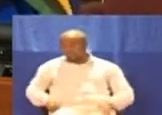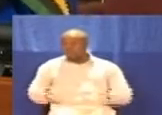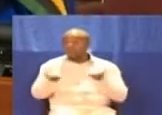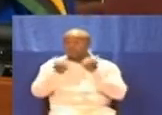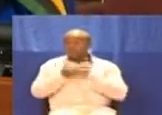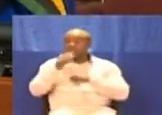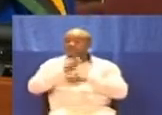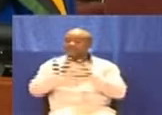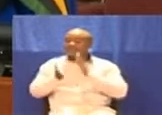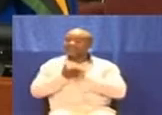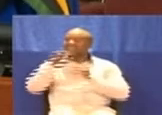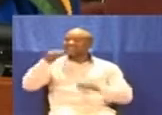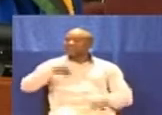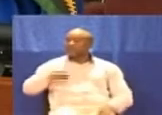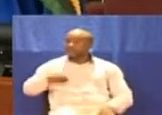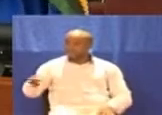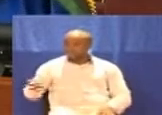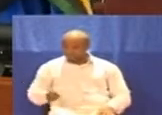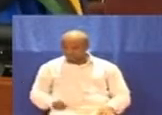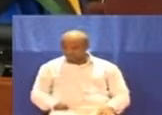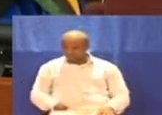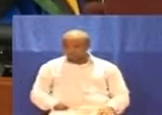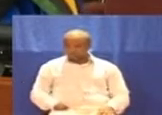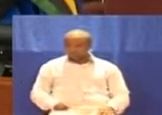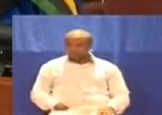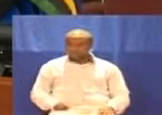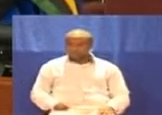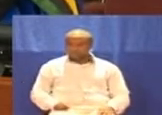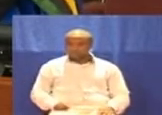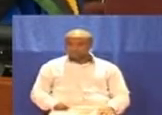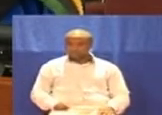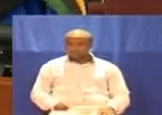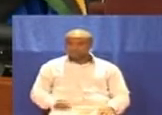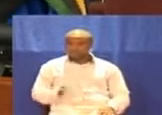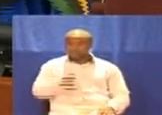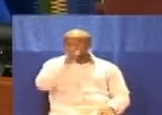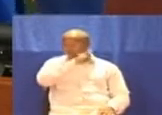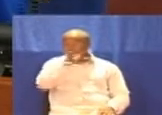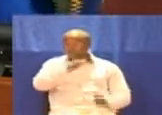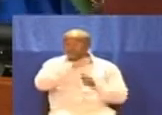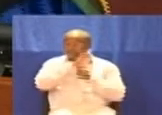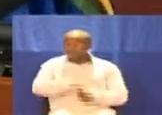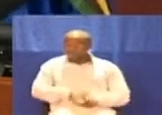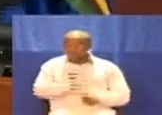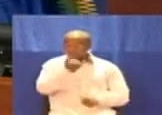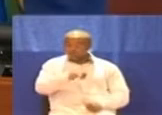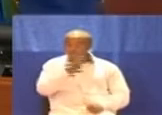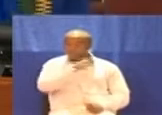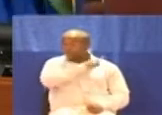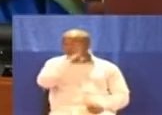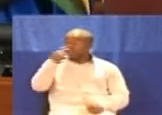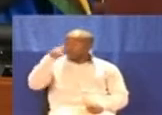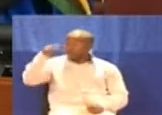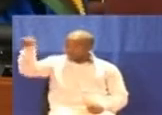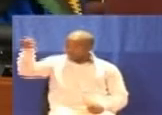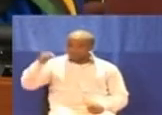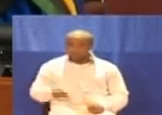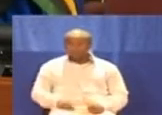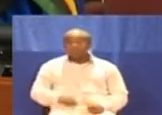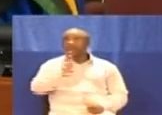serikali. Mmejenga shule, wale wanaotudharau wafike Jumapili saa 8 mchana,